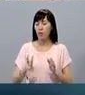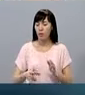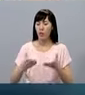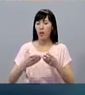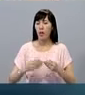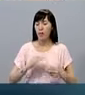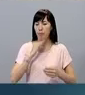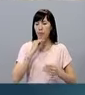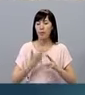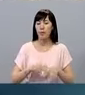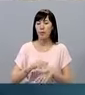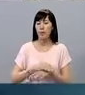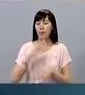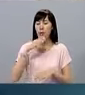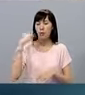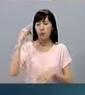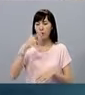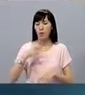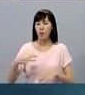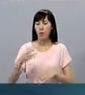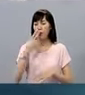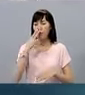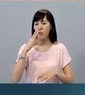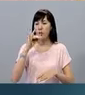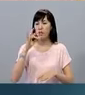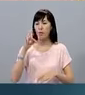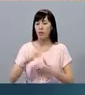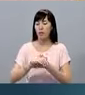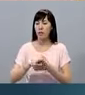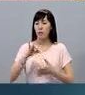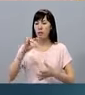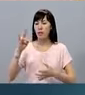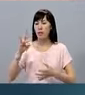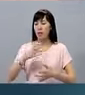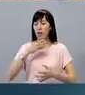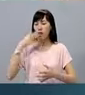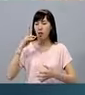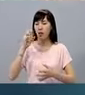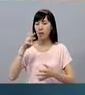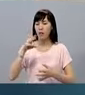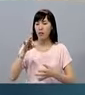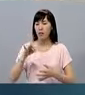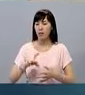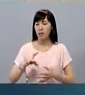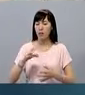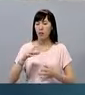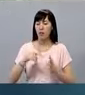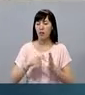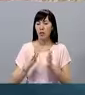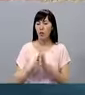внимание тот факт что южно-казахстанская область близко к ирану объединенным арабским эмиратам катара и саудовской аравии в целях увеличения